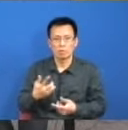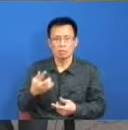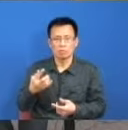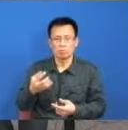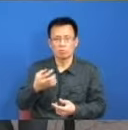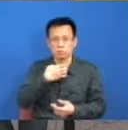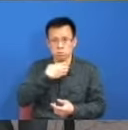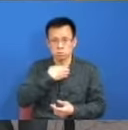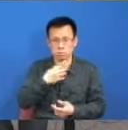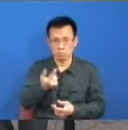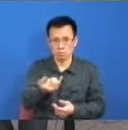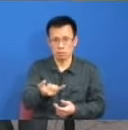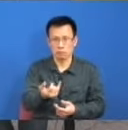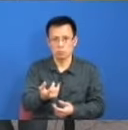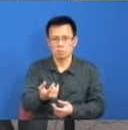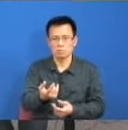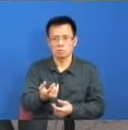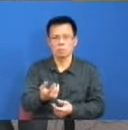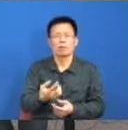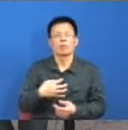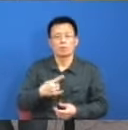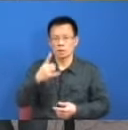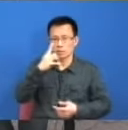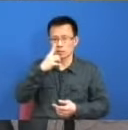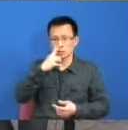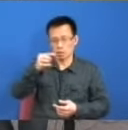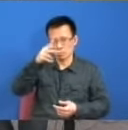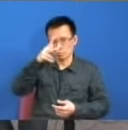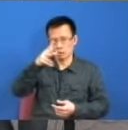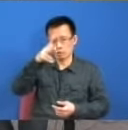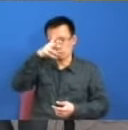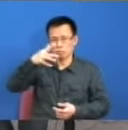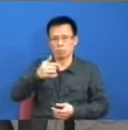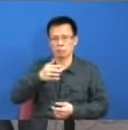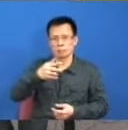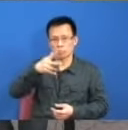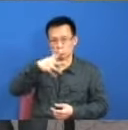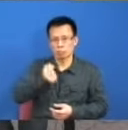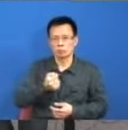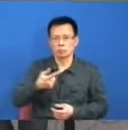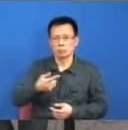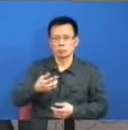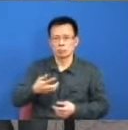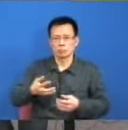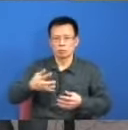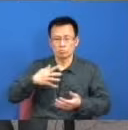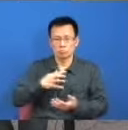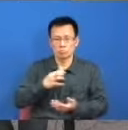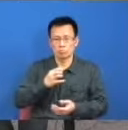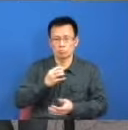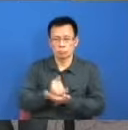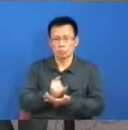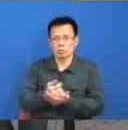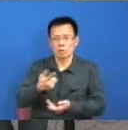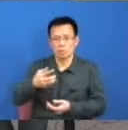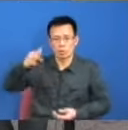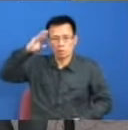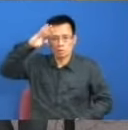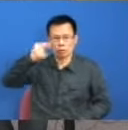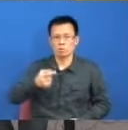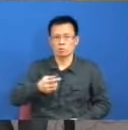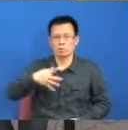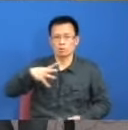咁啊？ 我諗咁啦，啲新官上任三把火，咁啲佢自己都想喺警隊依家立威